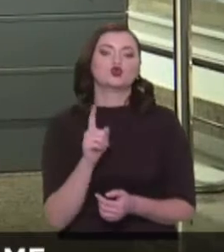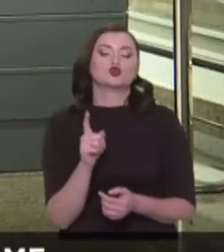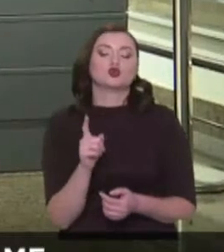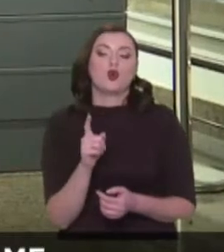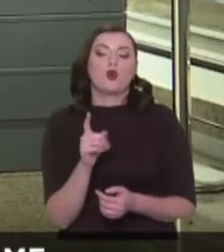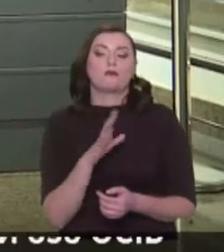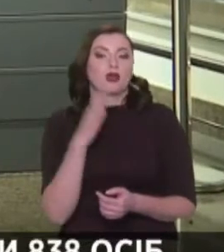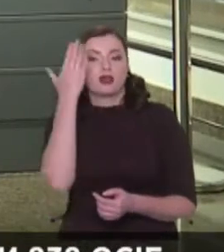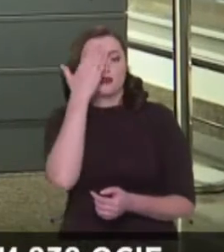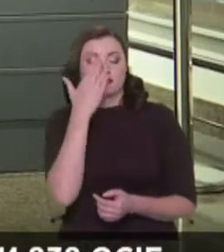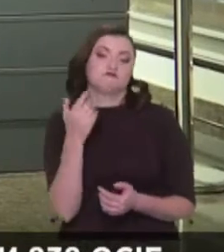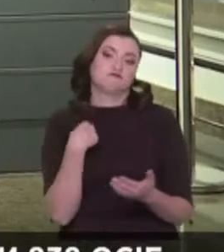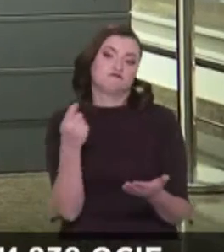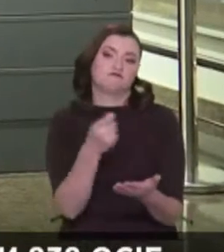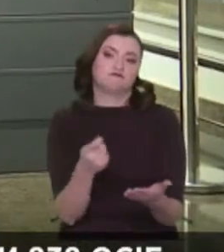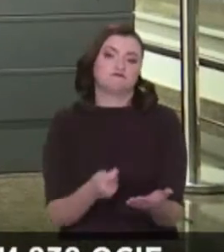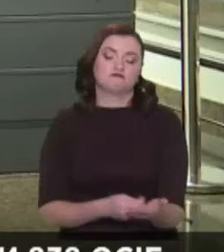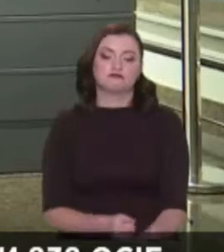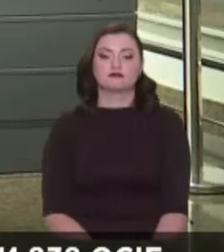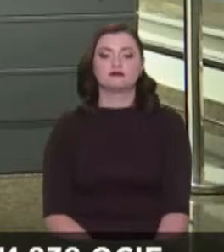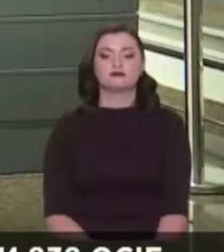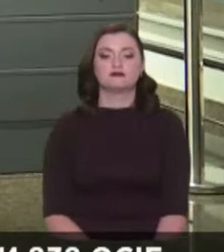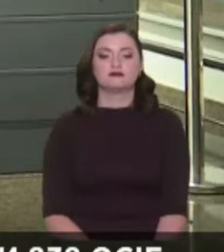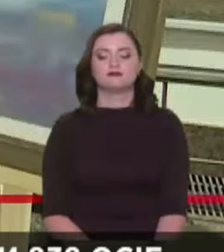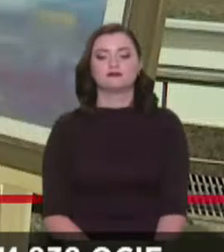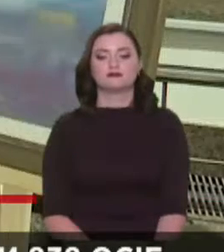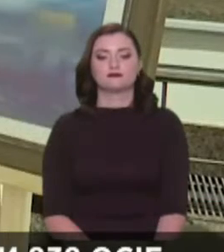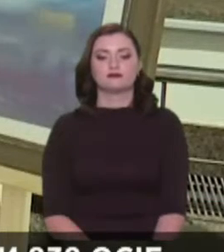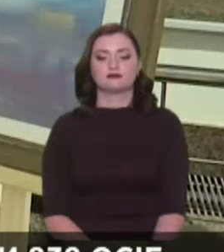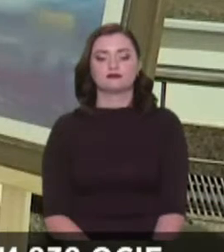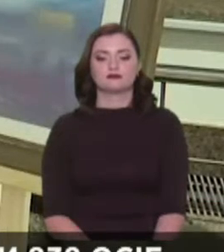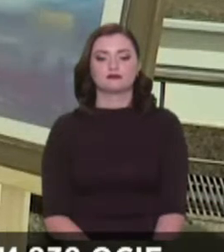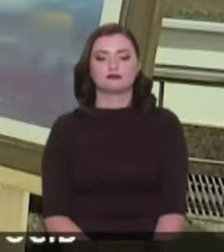Що во сні було, то і на картині. Пінешу.